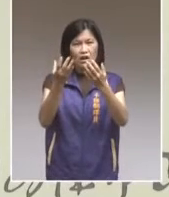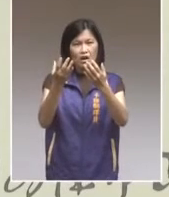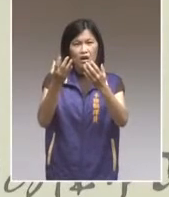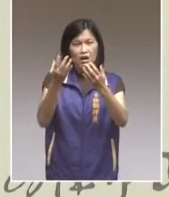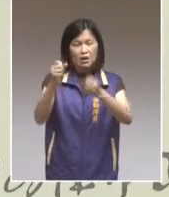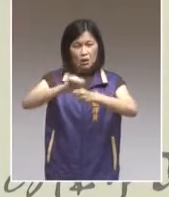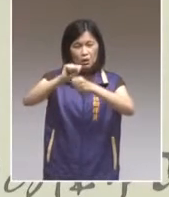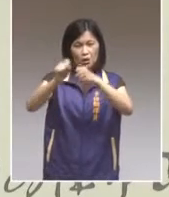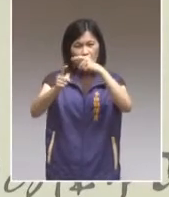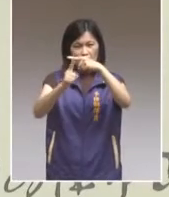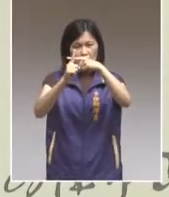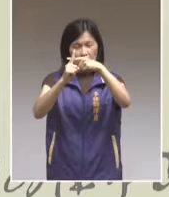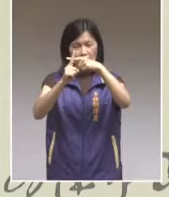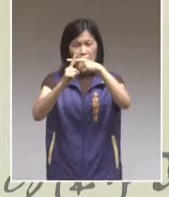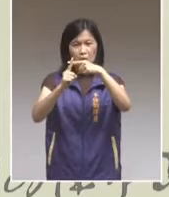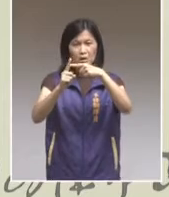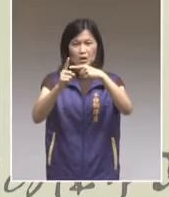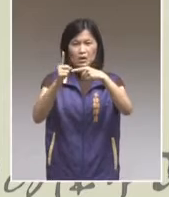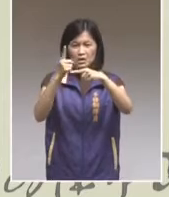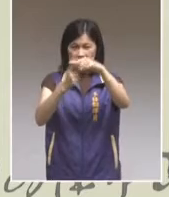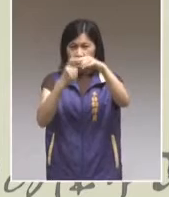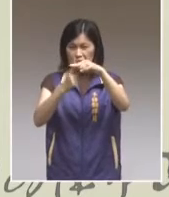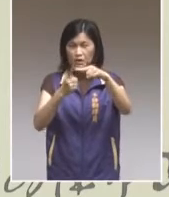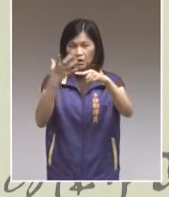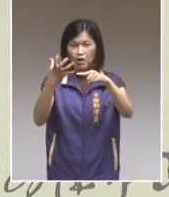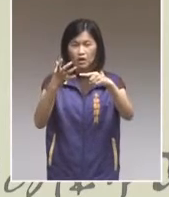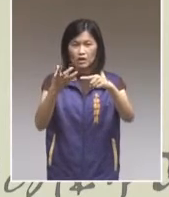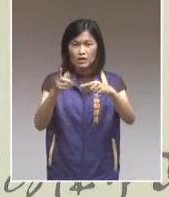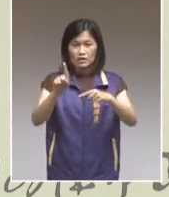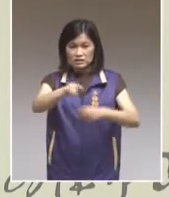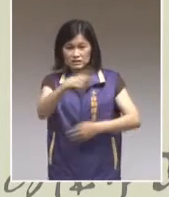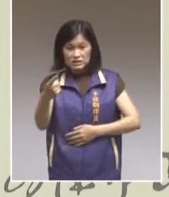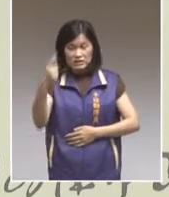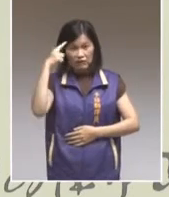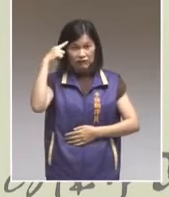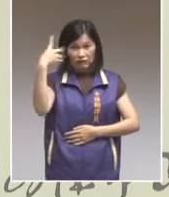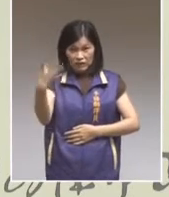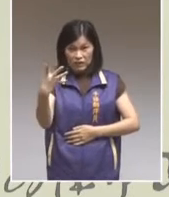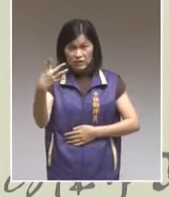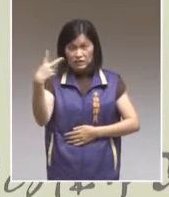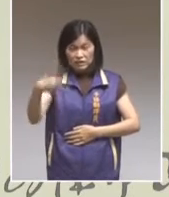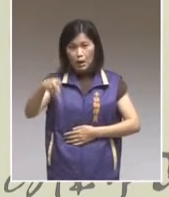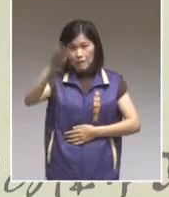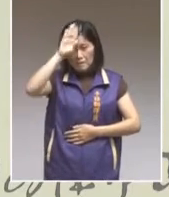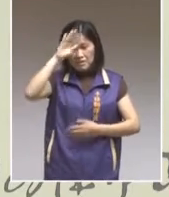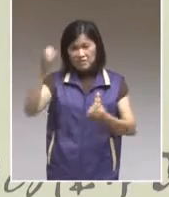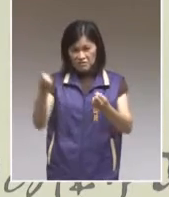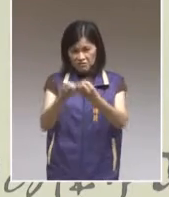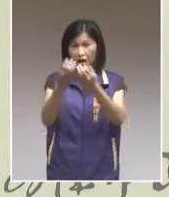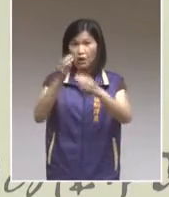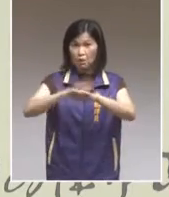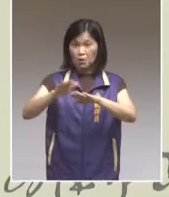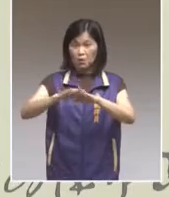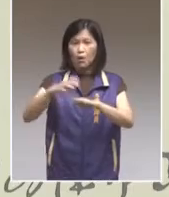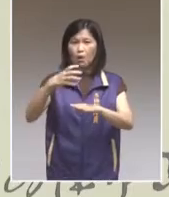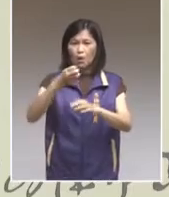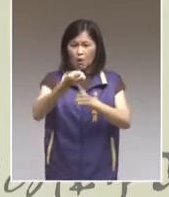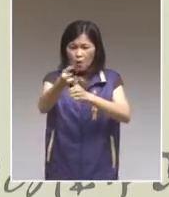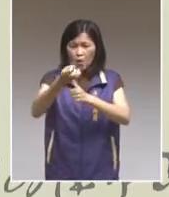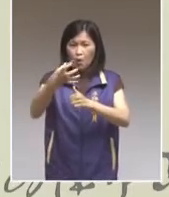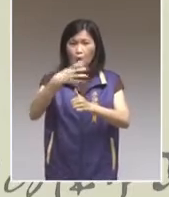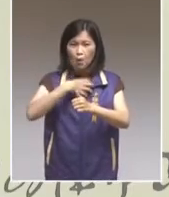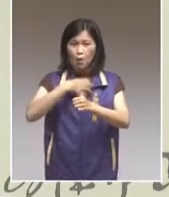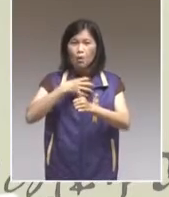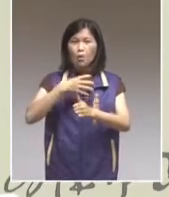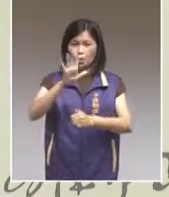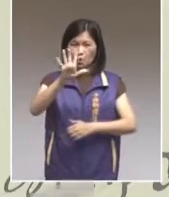那还有一半的人可能会在未来的四天发病、哦、所以这个对于传播的风险还是有，所以真的要特别